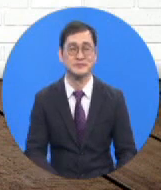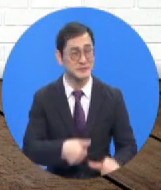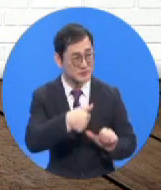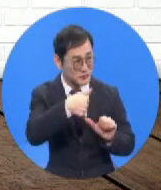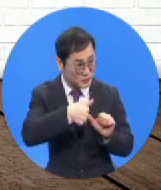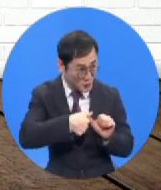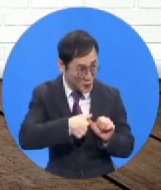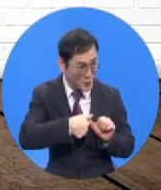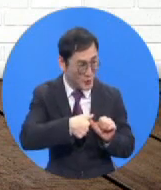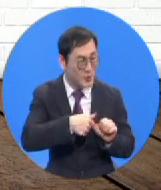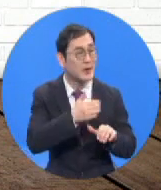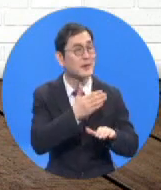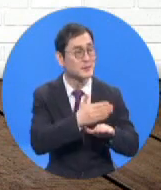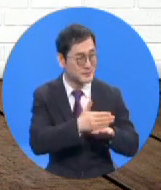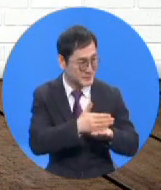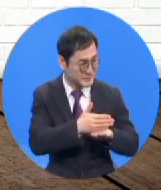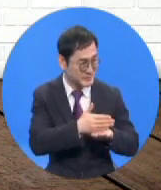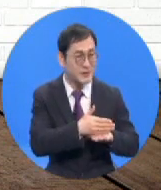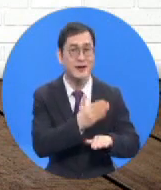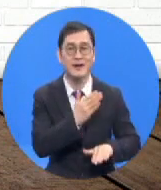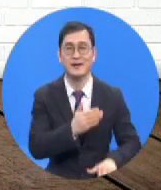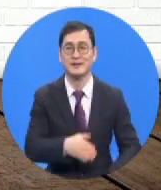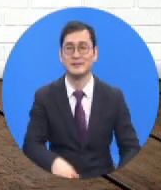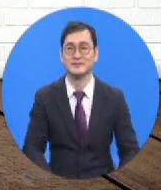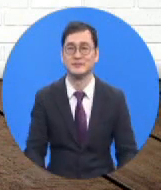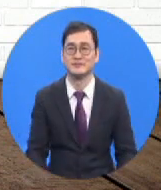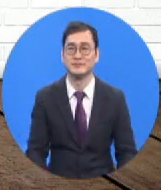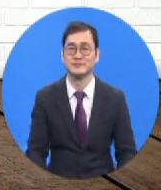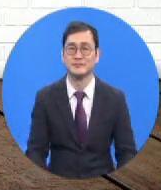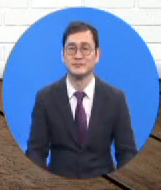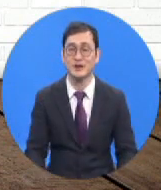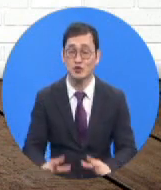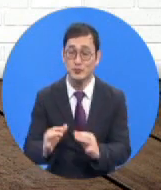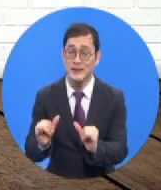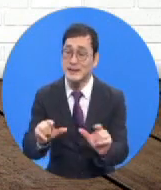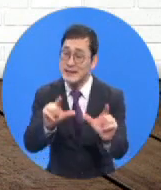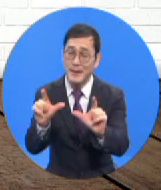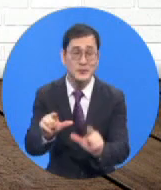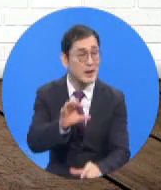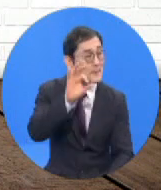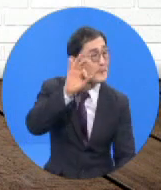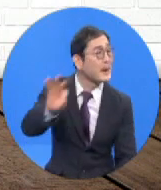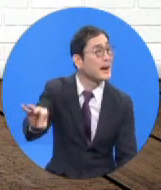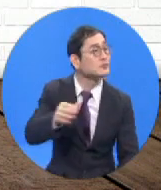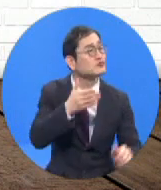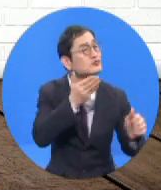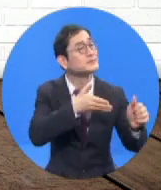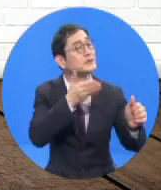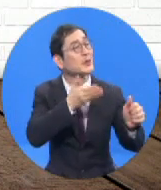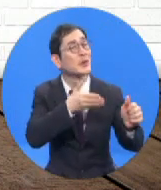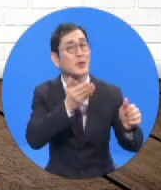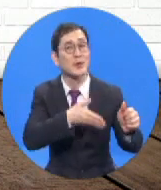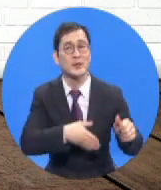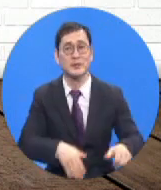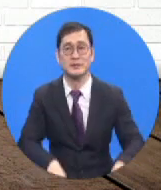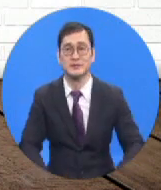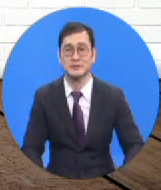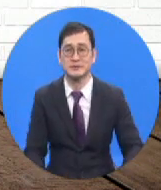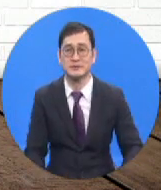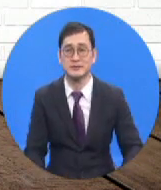주신 김종민 최고위원께 고마운 마음이다. 국민들의 삶도 바라봐 주십사 부탁드린다. 저도